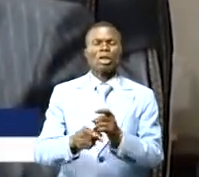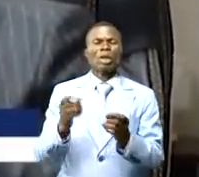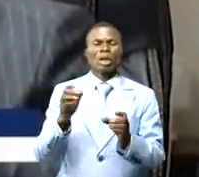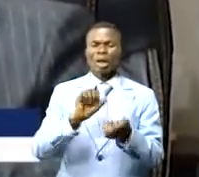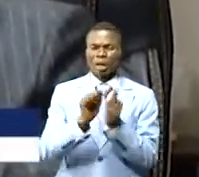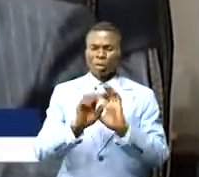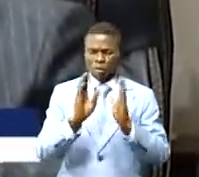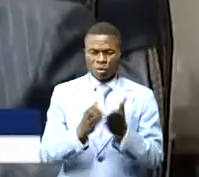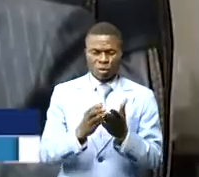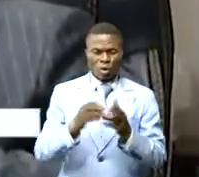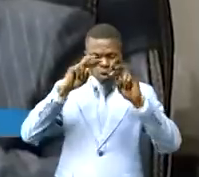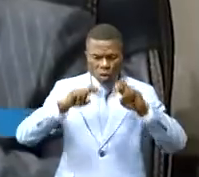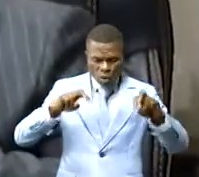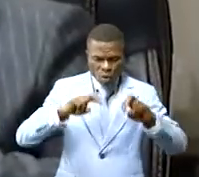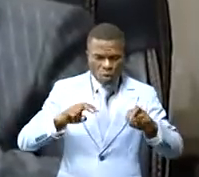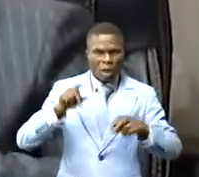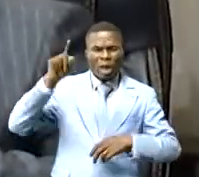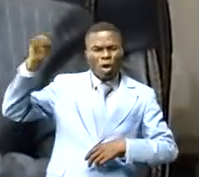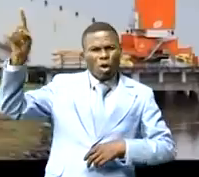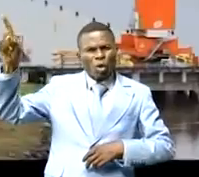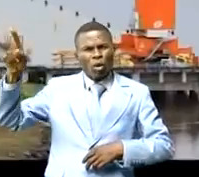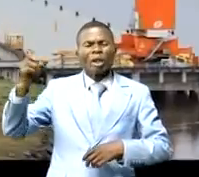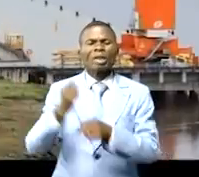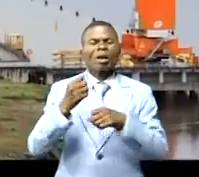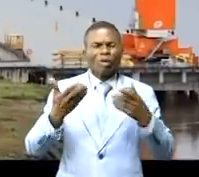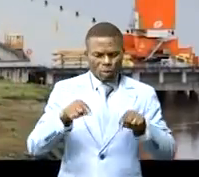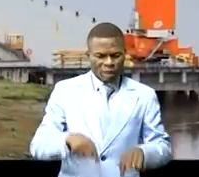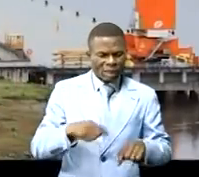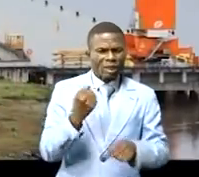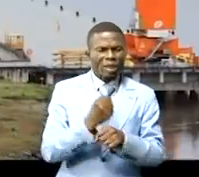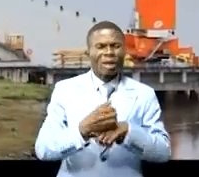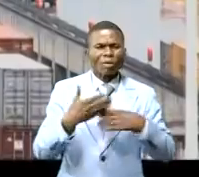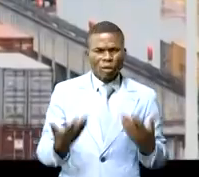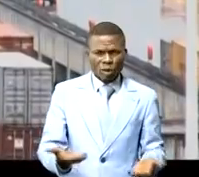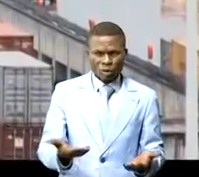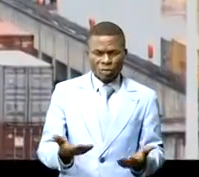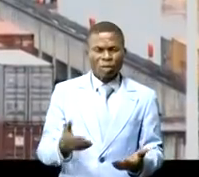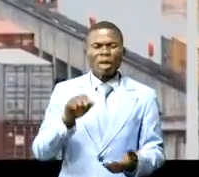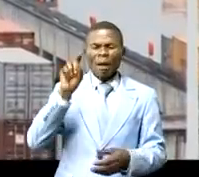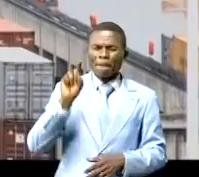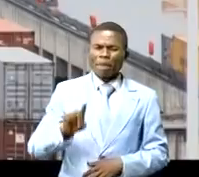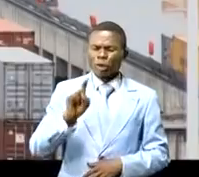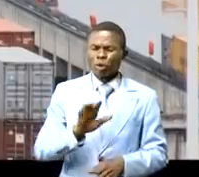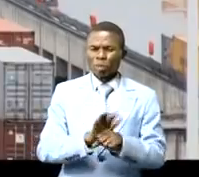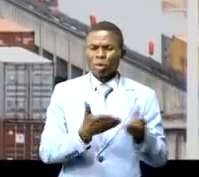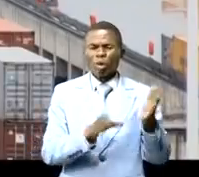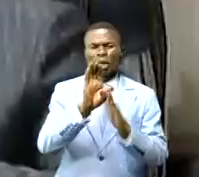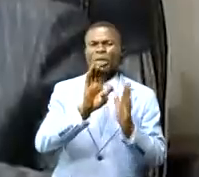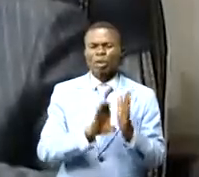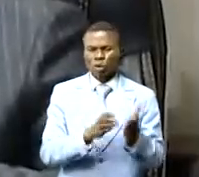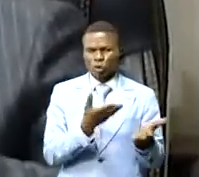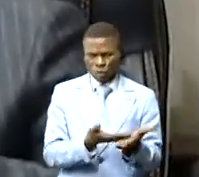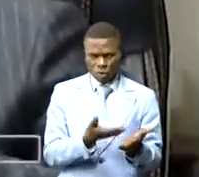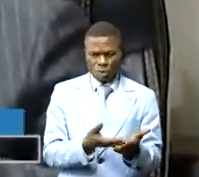qu'on essaye un peu de voir comment ça fonctionne ailleurs. La joint venture a des préalables, il y a des conditionnalités.